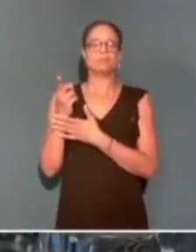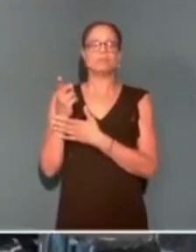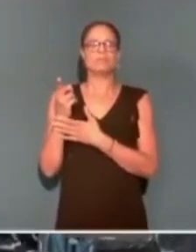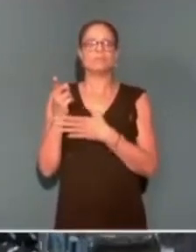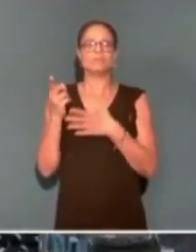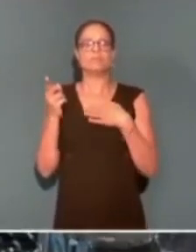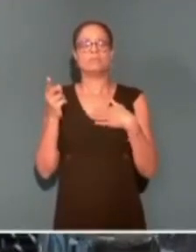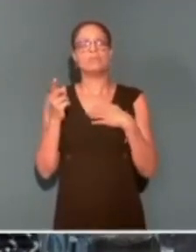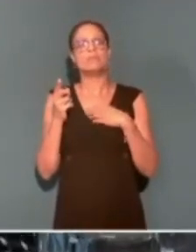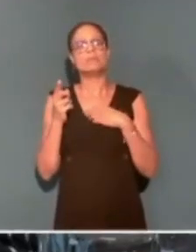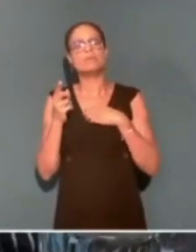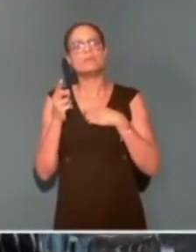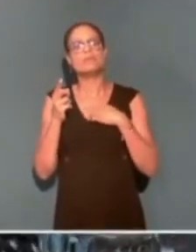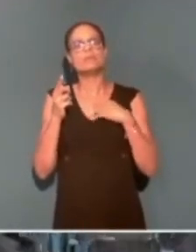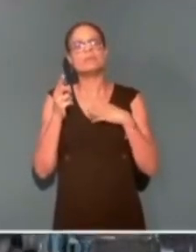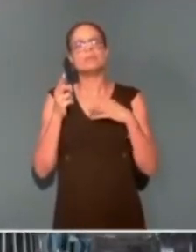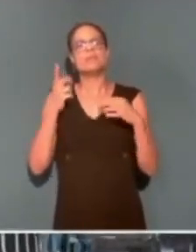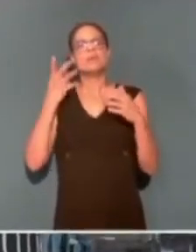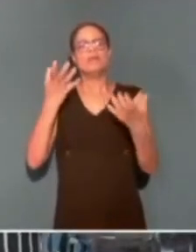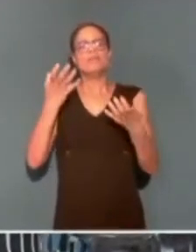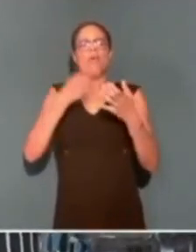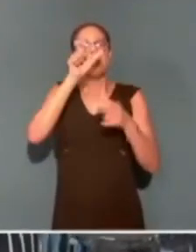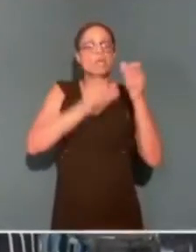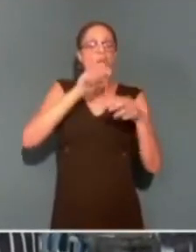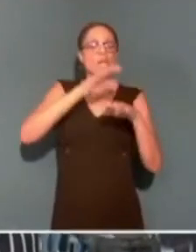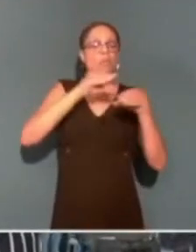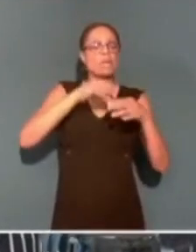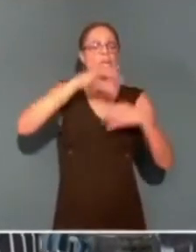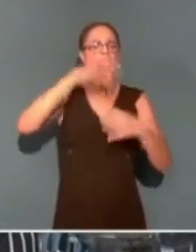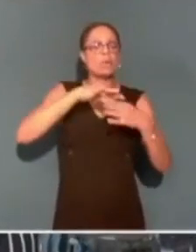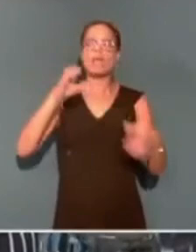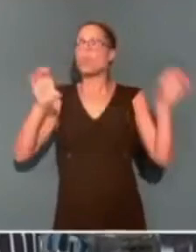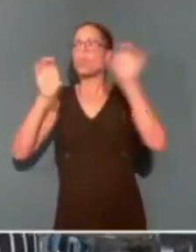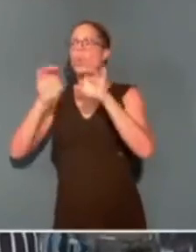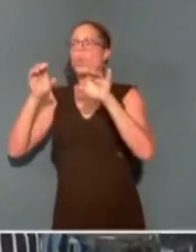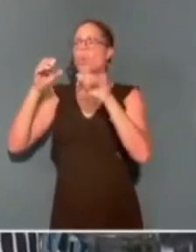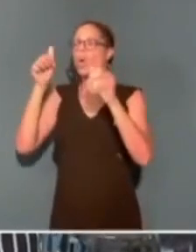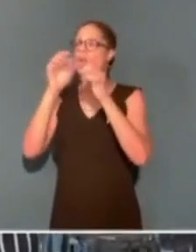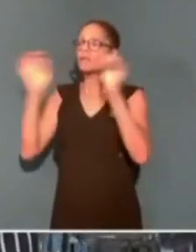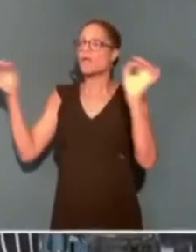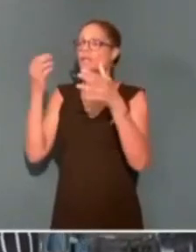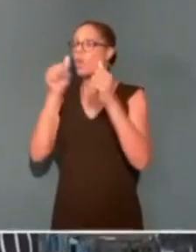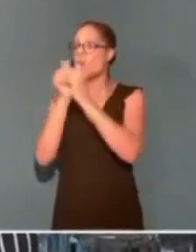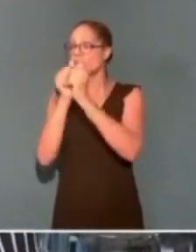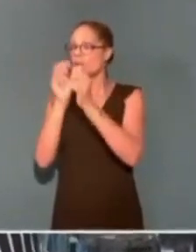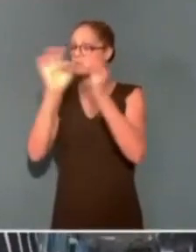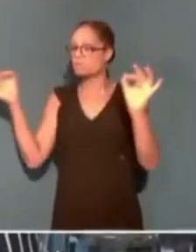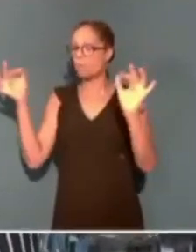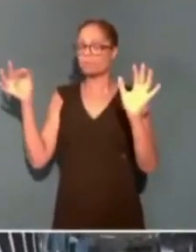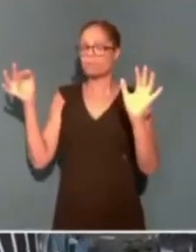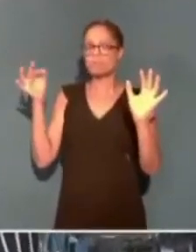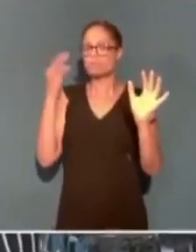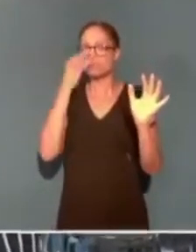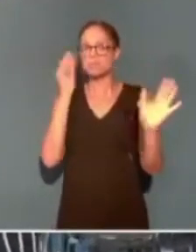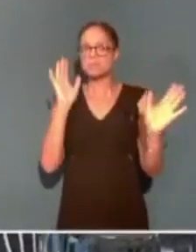bagarré pour qu'ils contribuent, que ce soit une co-construction, mais n'ont pas eu l'impression qu'on avait gagné là le gouvernement. En tout cas, en 2010,